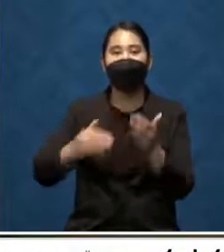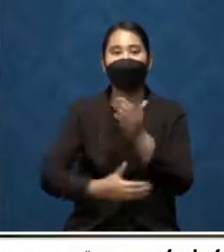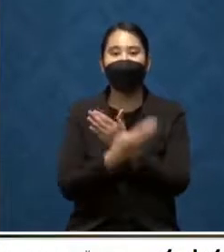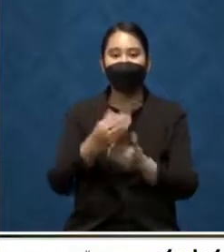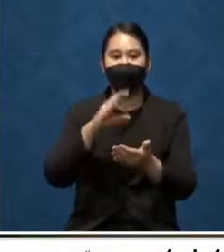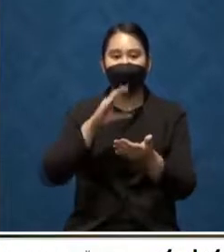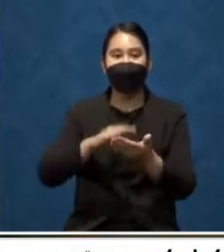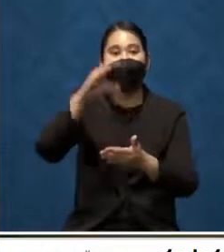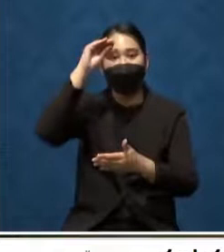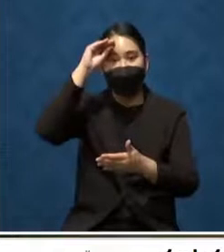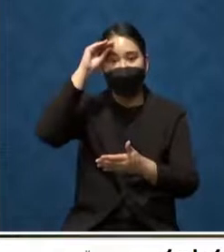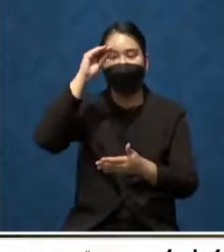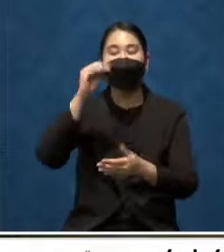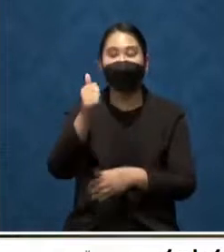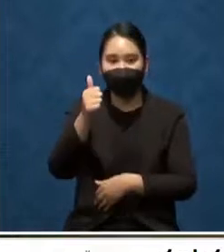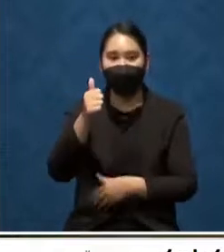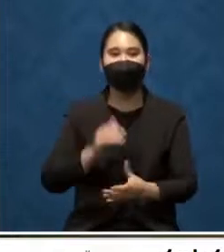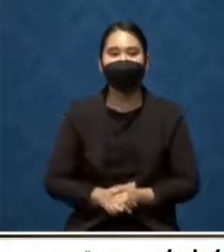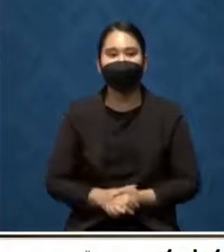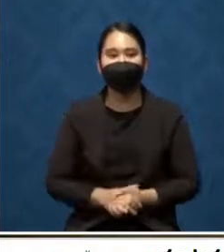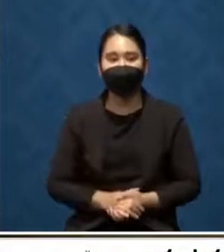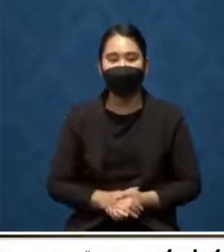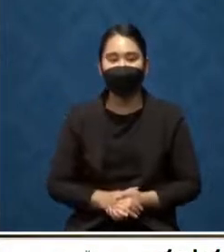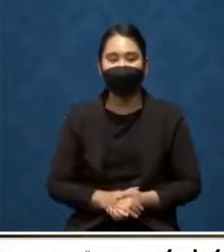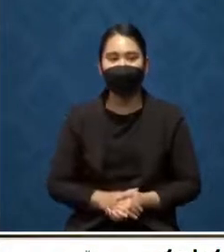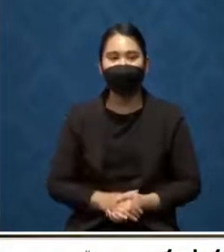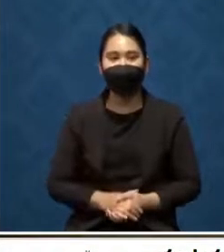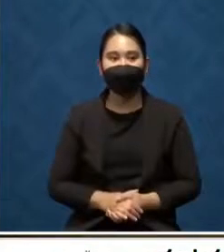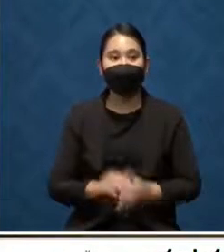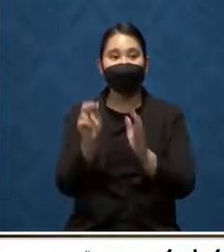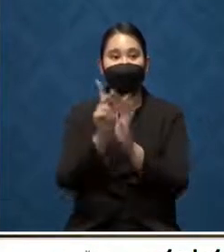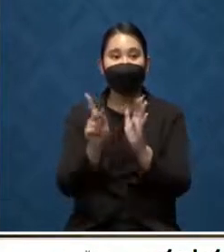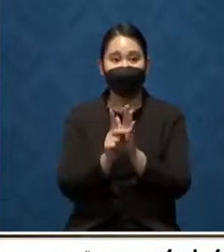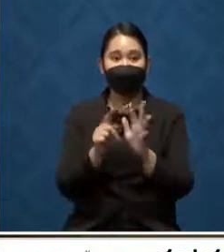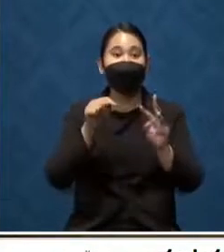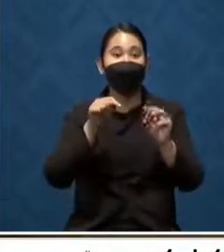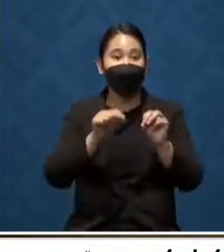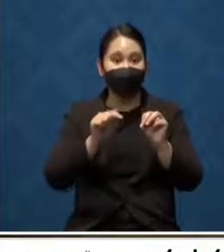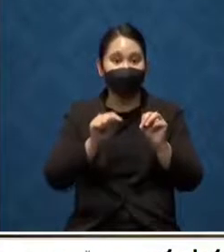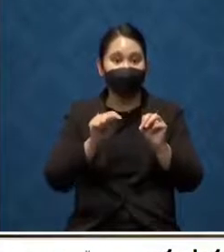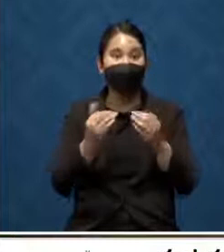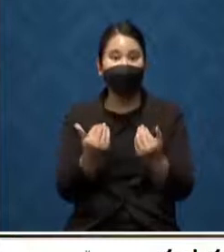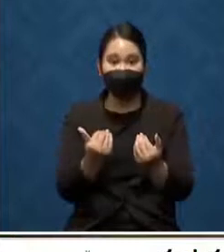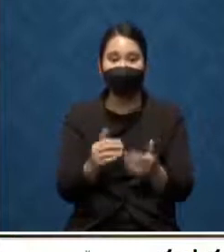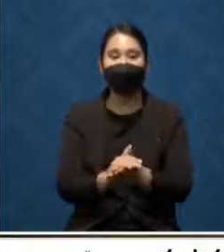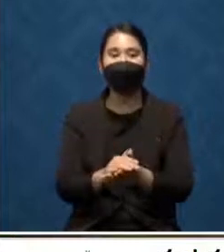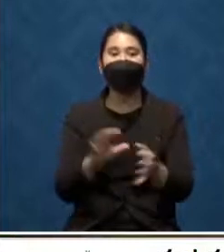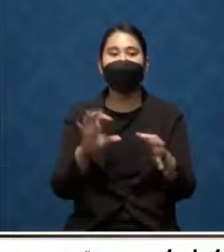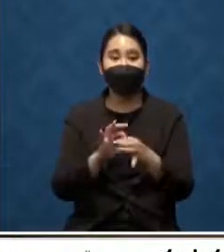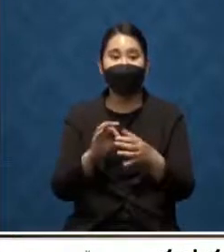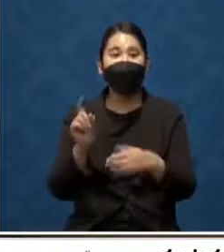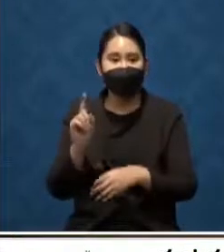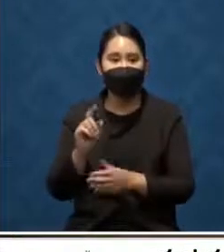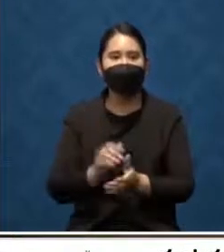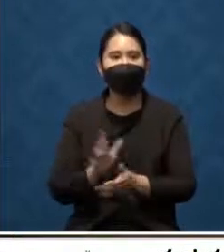าสในการเลาเรียนครับมาตานี้เป็นส่วของมาตาที่พูดถงส่นที่ออกไปแล้วนะครั